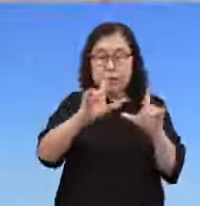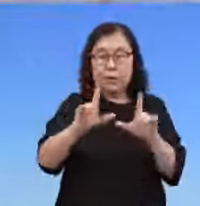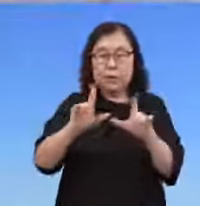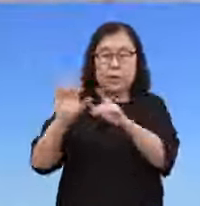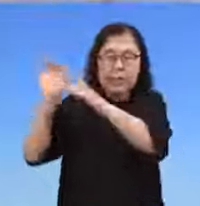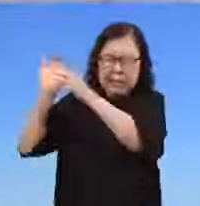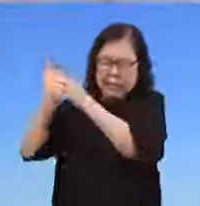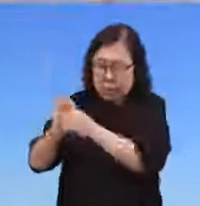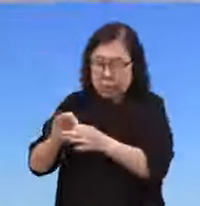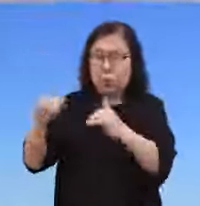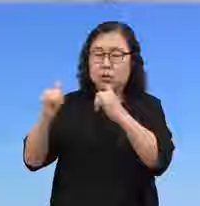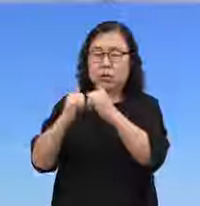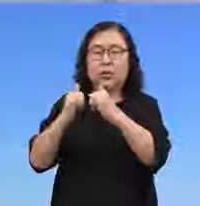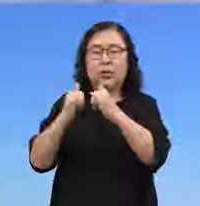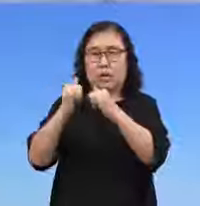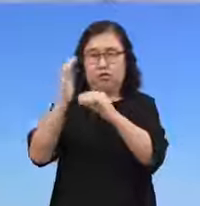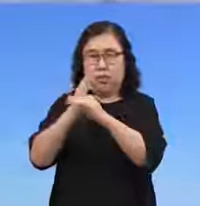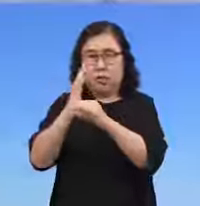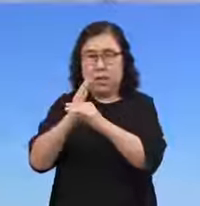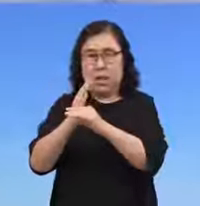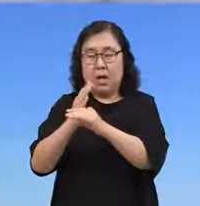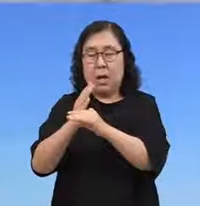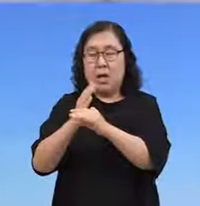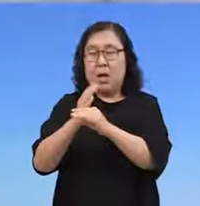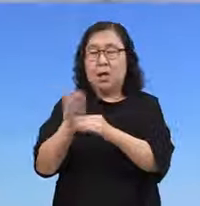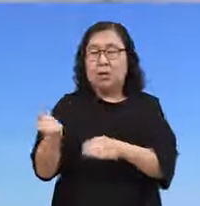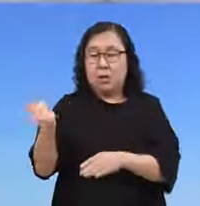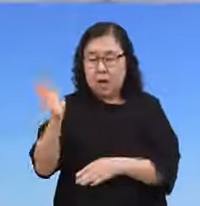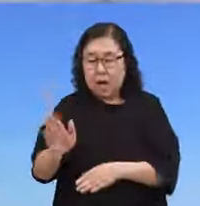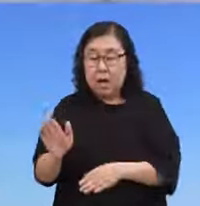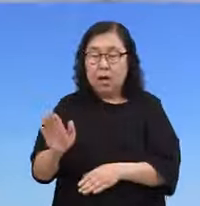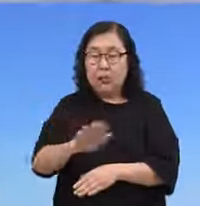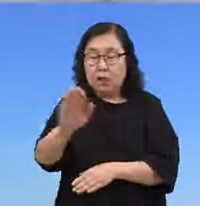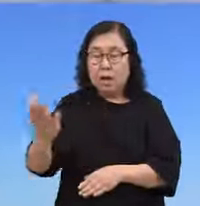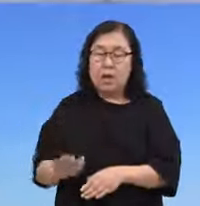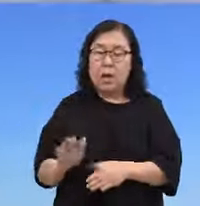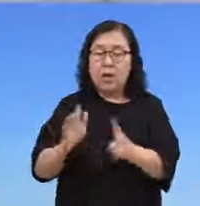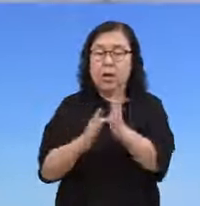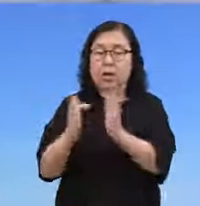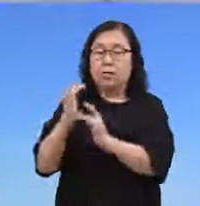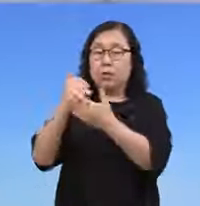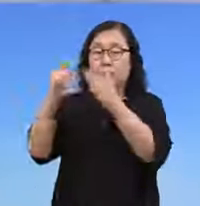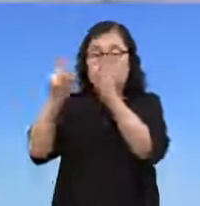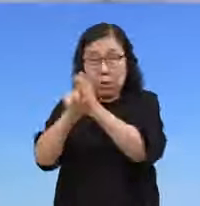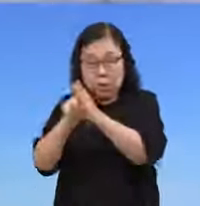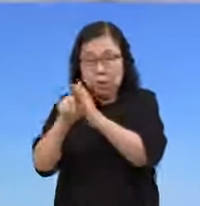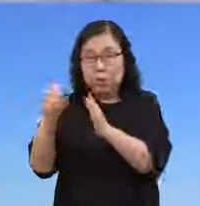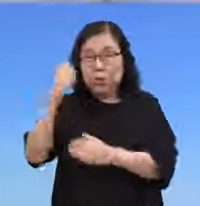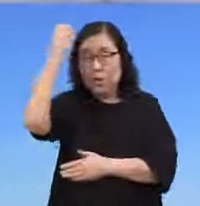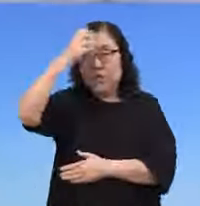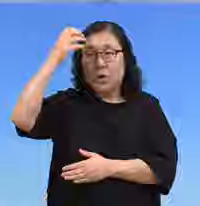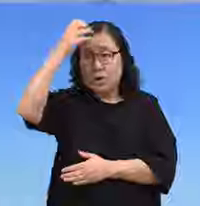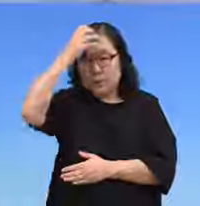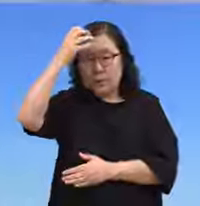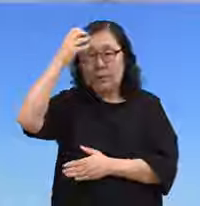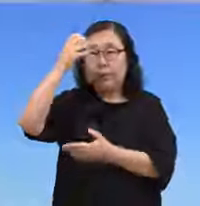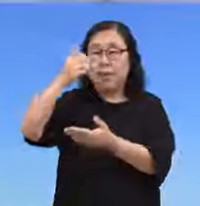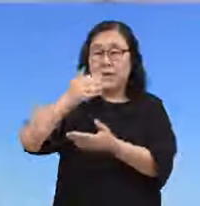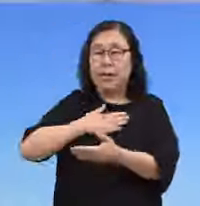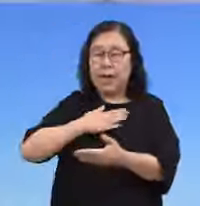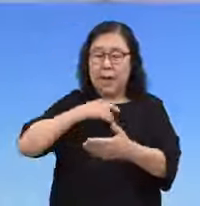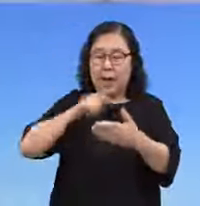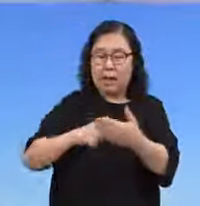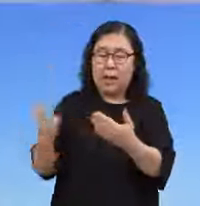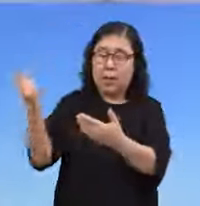전쟁이 필요합니까? 세상이 흘러가는데도 따라만 가면 됐는데, 그런데 주님의 십자가를 통하여 이제 성령님이 내 안에